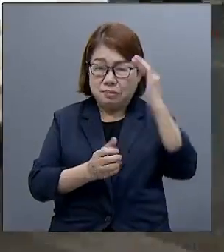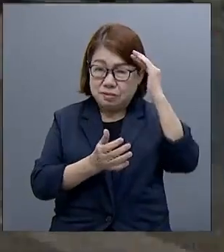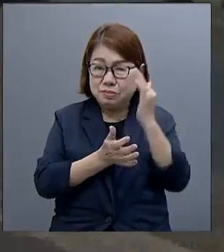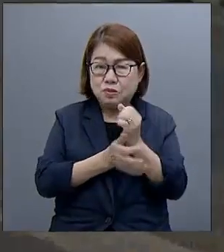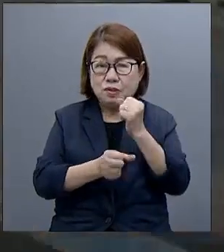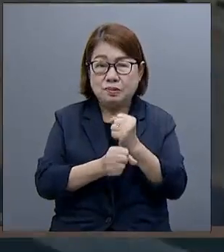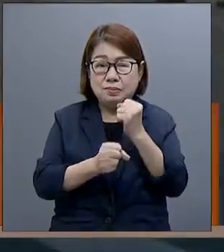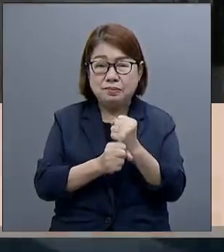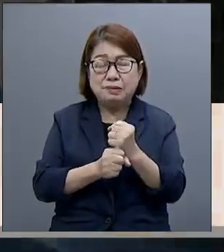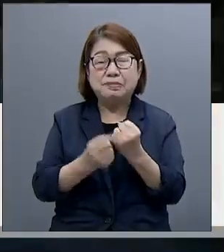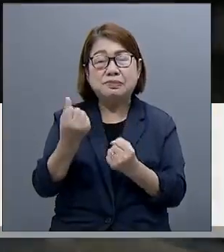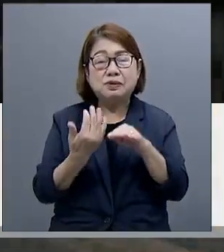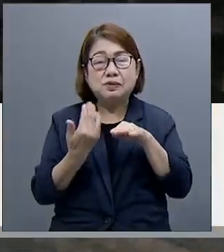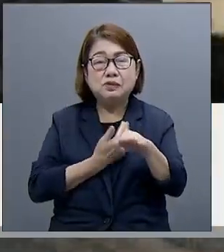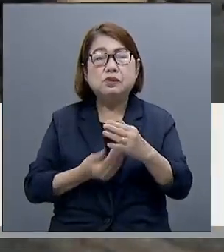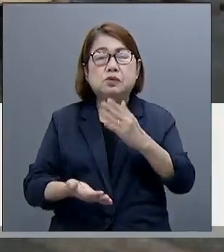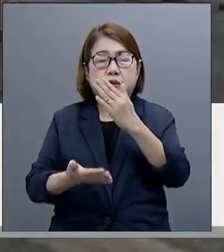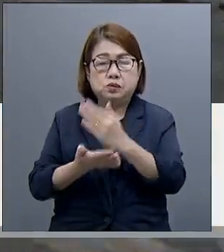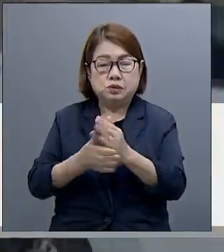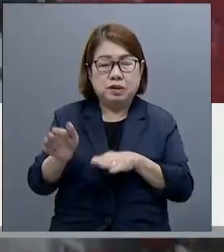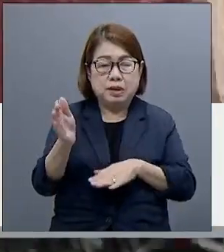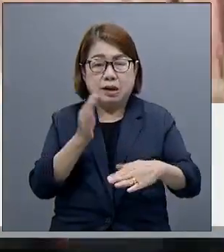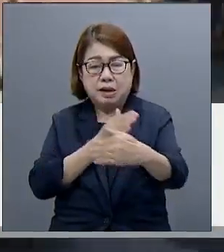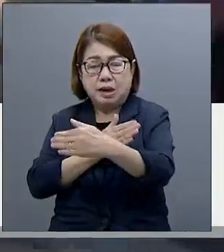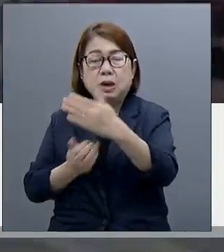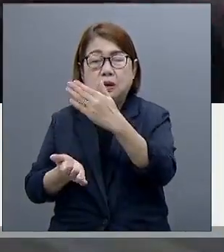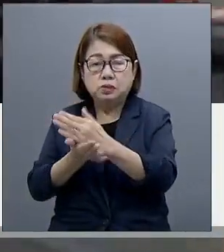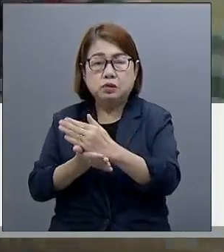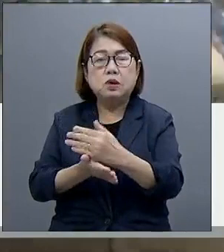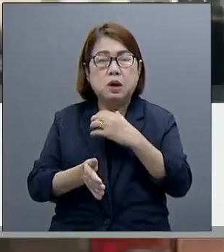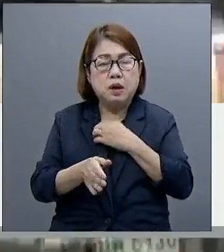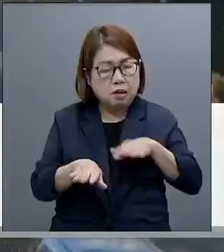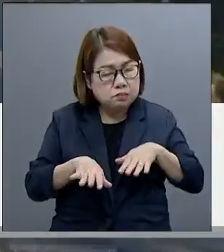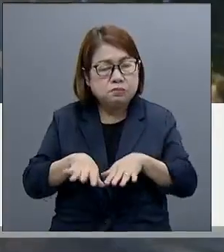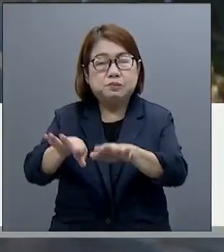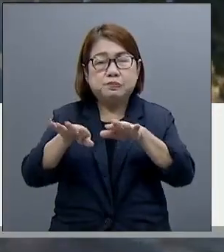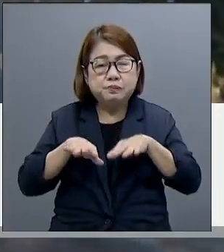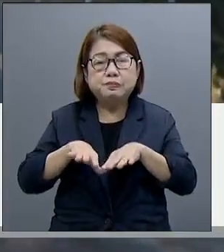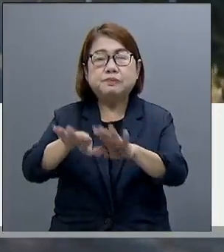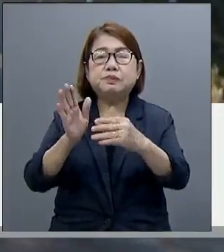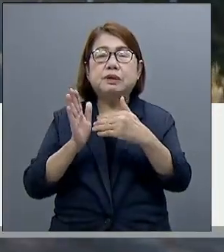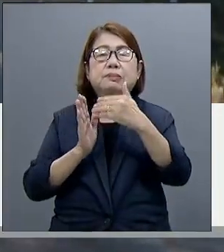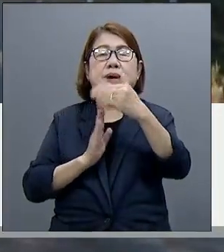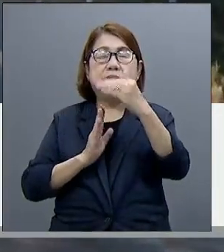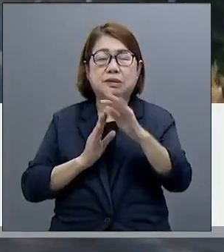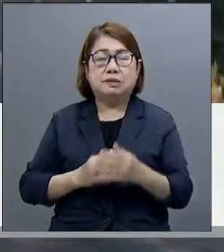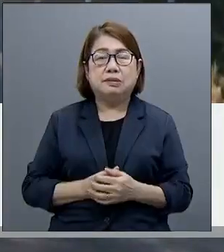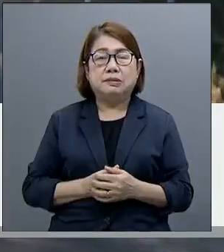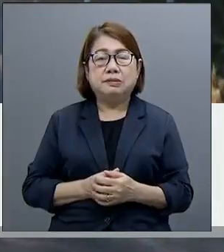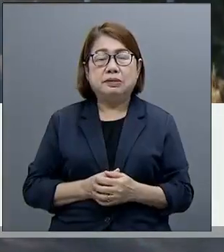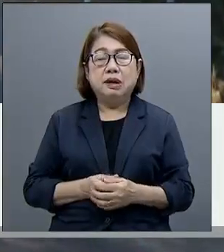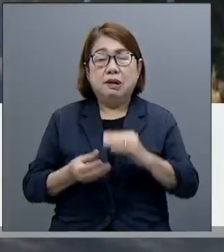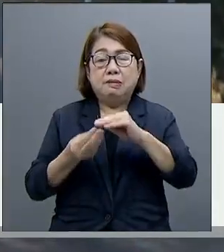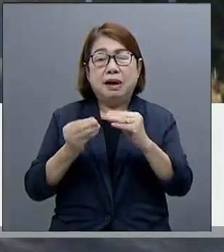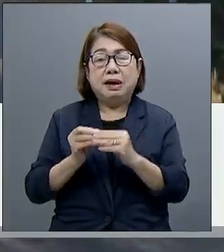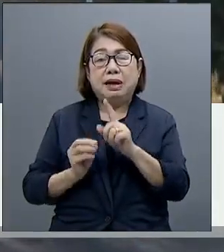1ปิดกั้นจุดกลับรถและทางแยกต่างๆเพื่อเร่งการระบายรถที่จะขึ้นสู่ภาคเหนือหลังจากทางหลวงหมายเลข 1